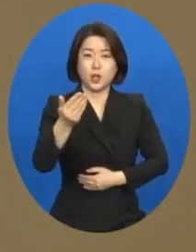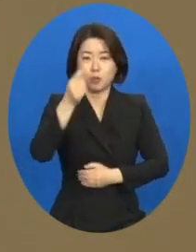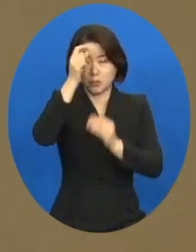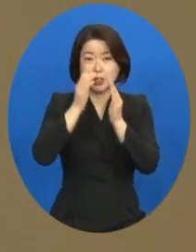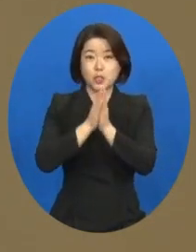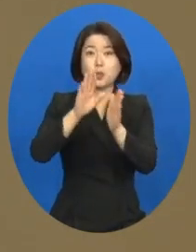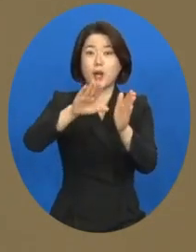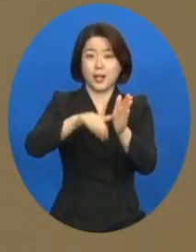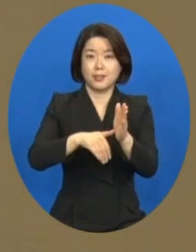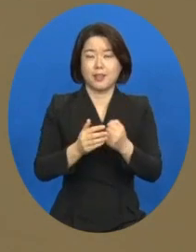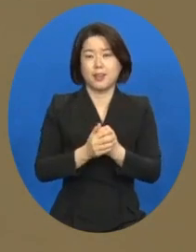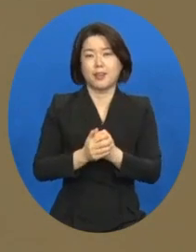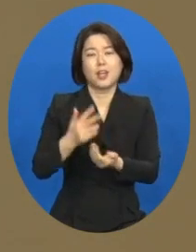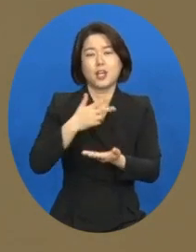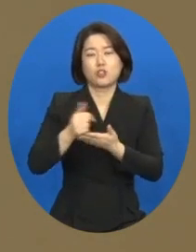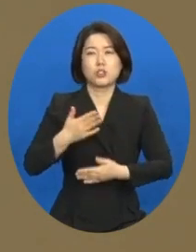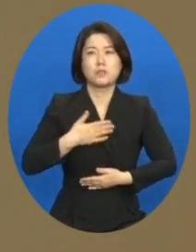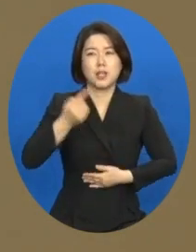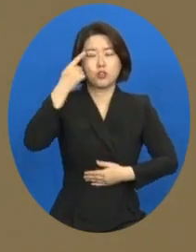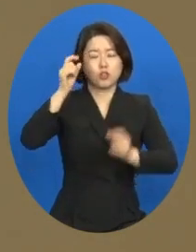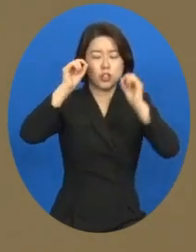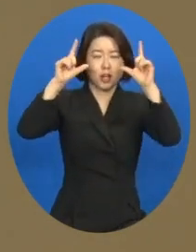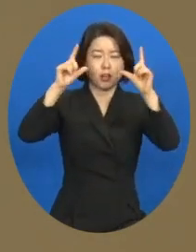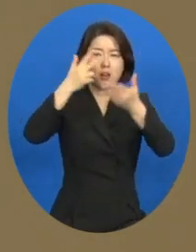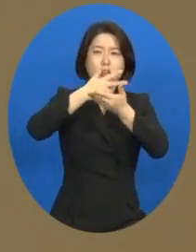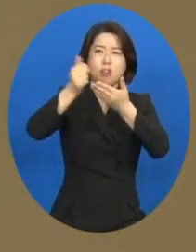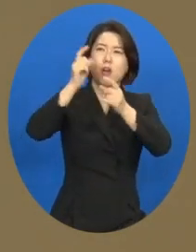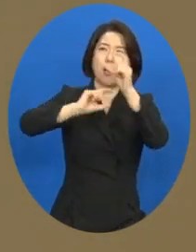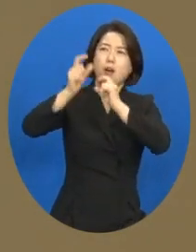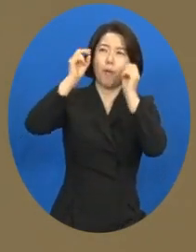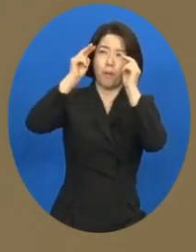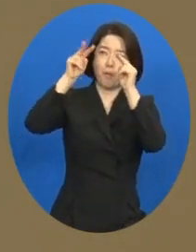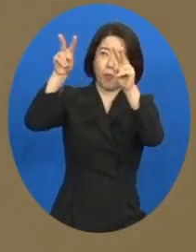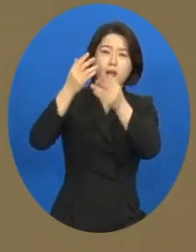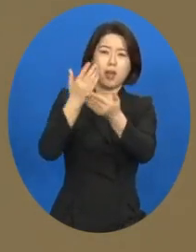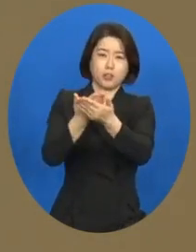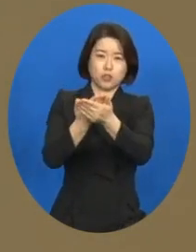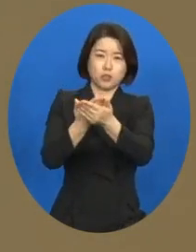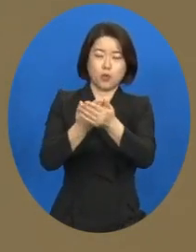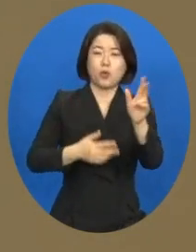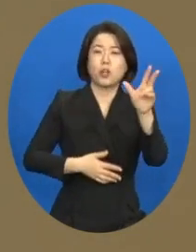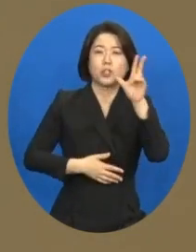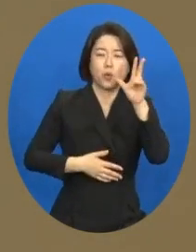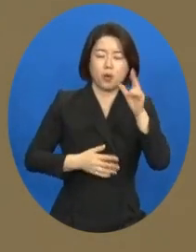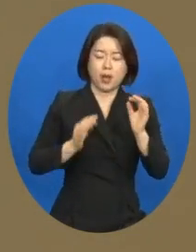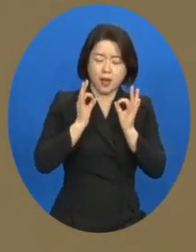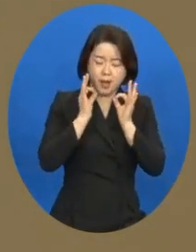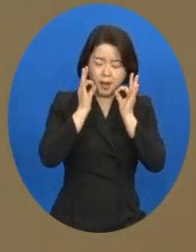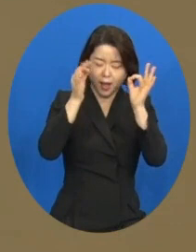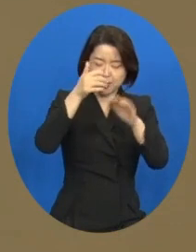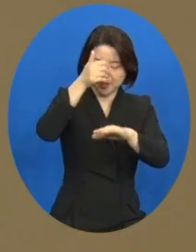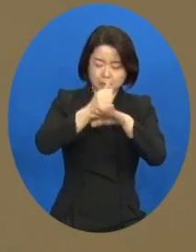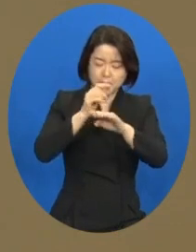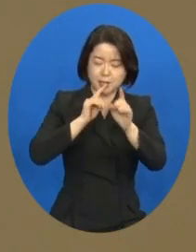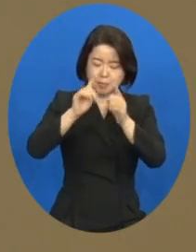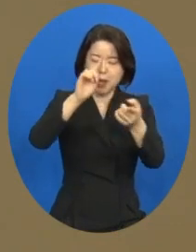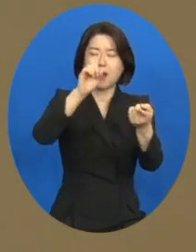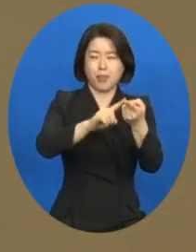때 주님 제 눈을 열어 주를 더욱 보게 하시고 여호수아가 그토록 간절히 유언한